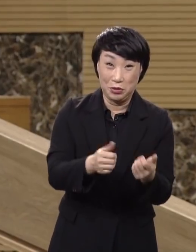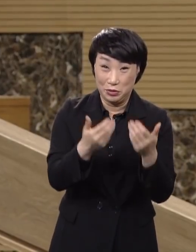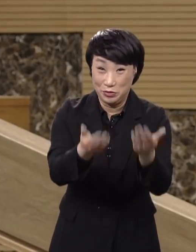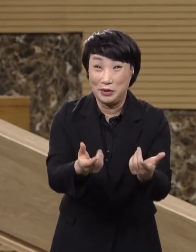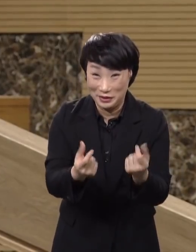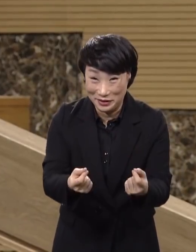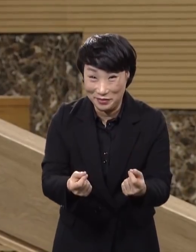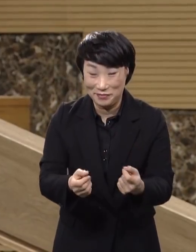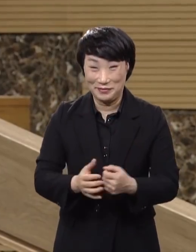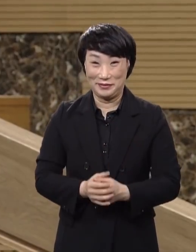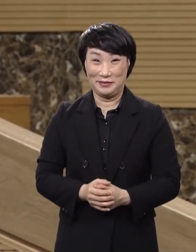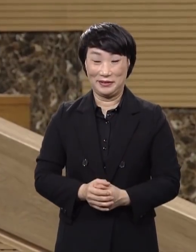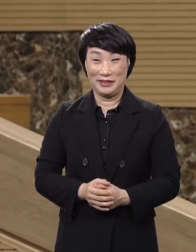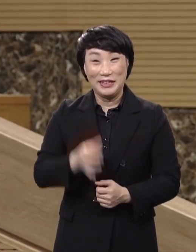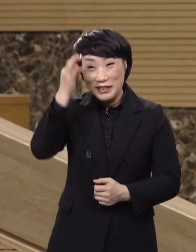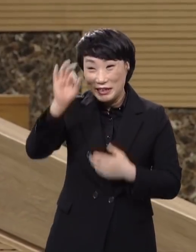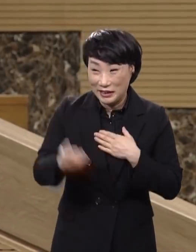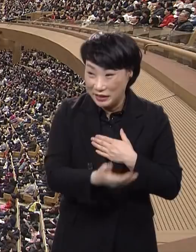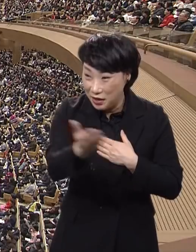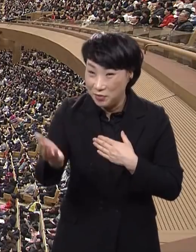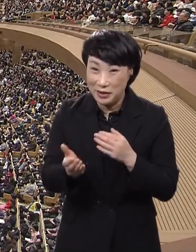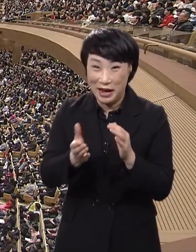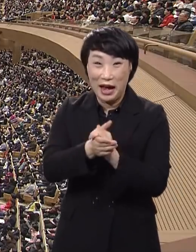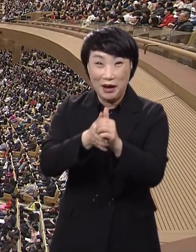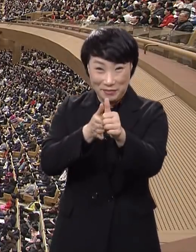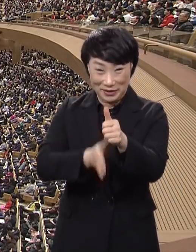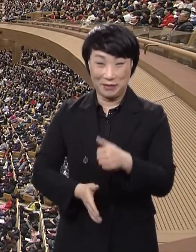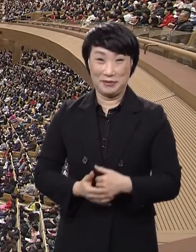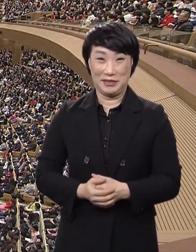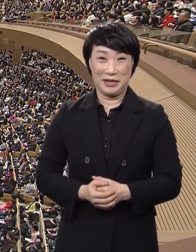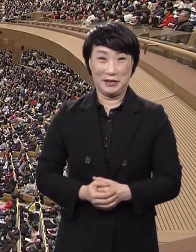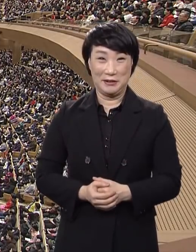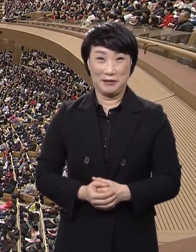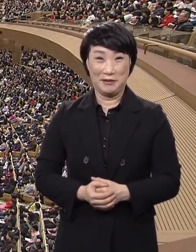주셨다 이 말입니다. 인정하시면 아멘 합시다.